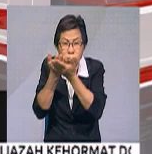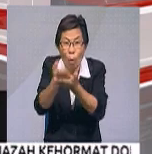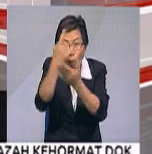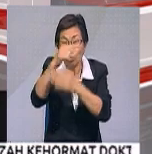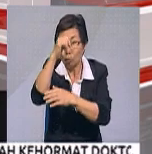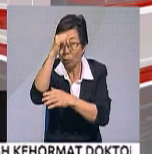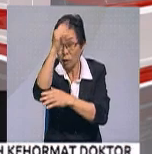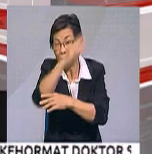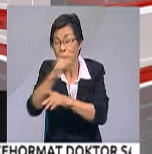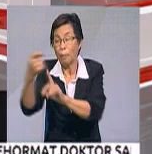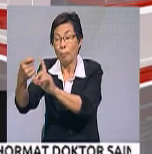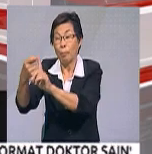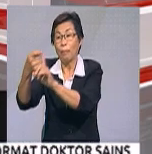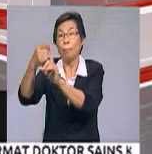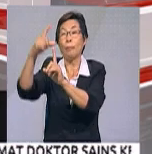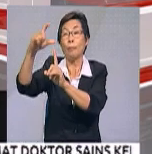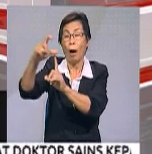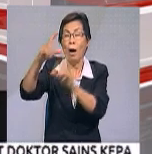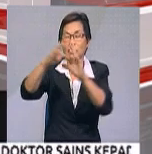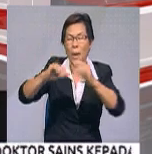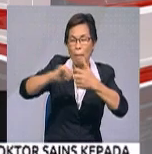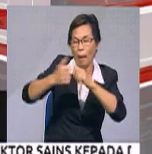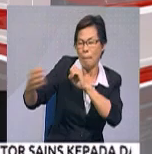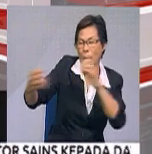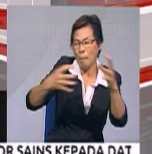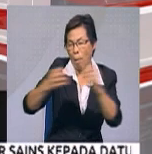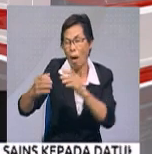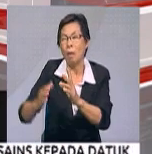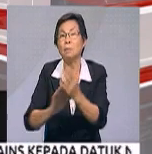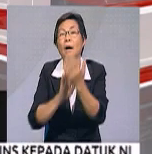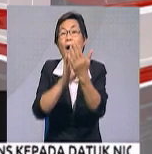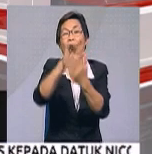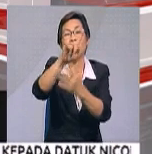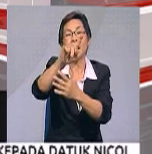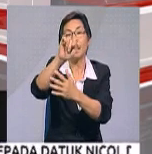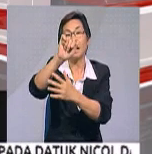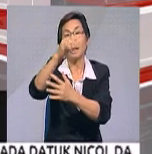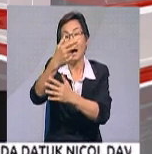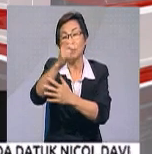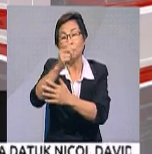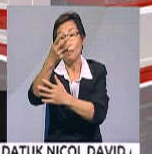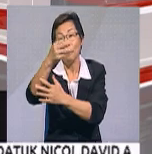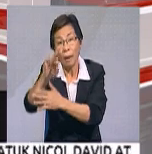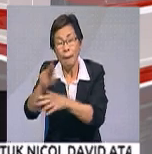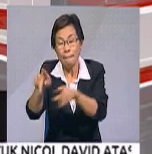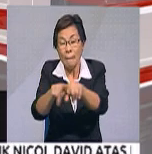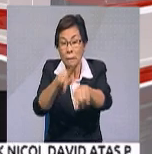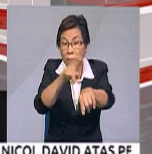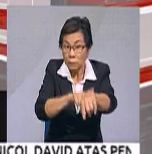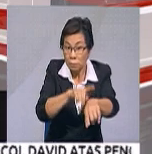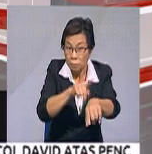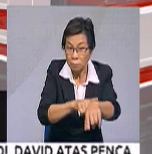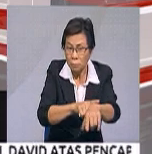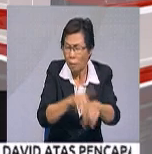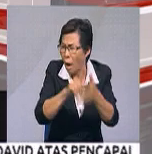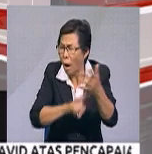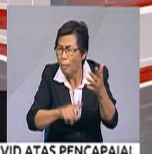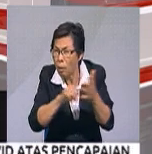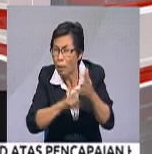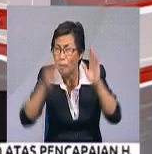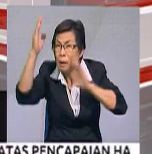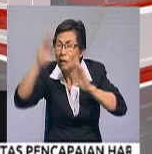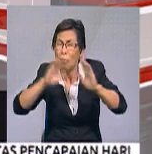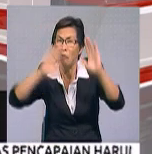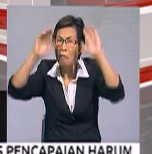dan Pakistan menyelesaikan persengketaan terhadap Kashmir? Dan pada masa sama, apa pula fokus